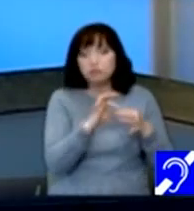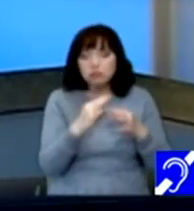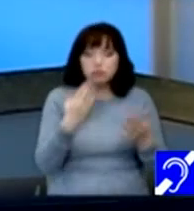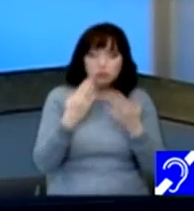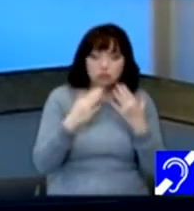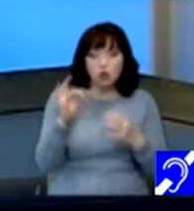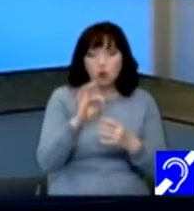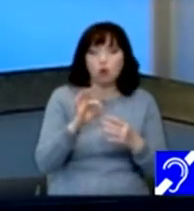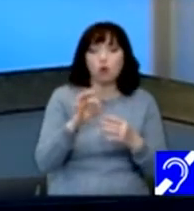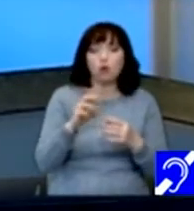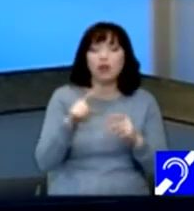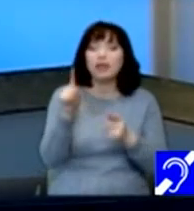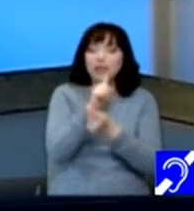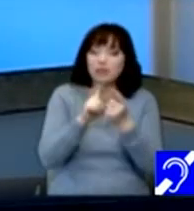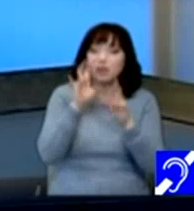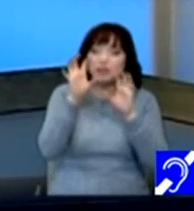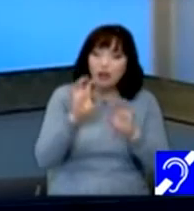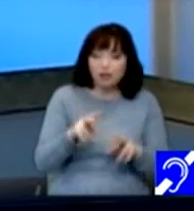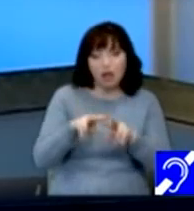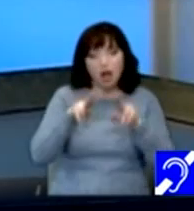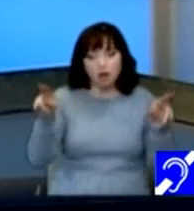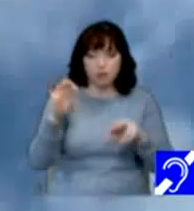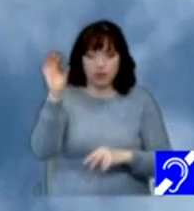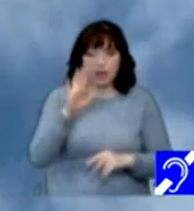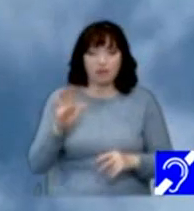legislației Republicii Moldova la cea a Uniunii Europene.